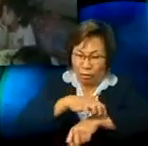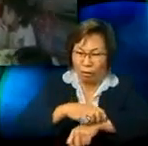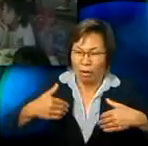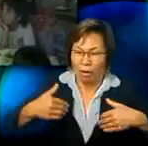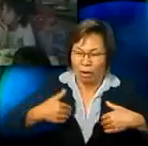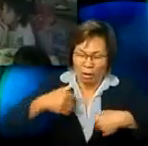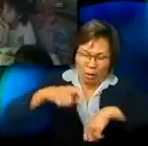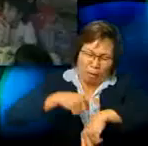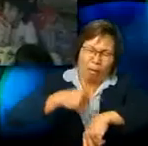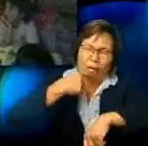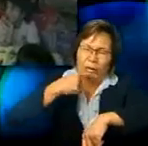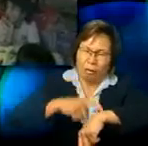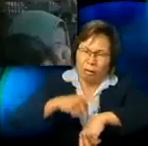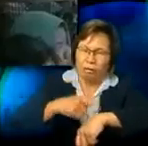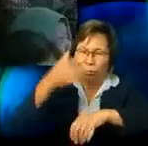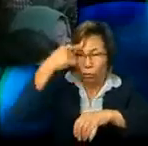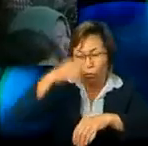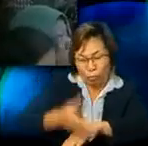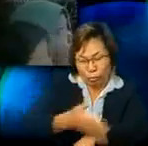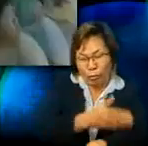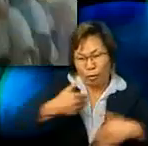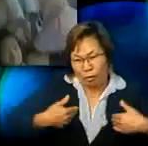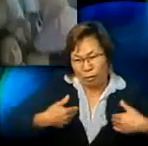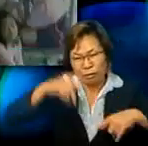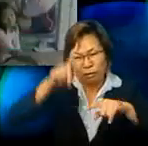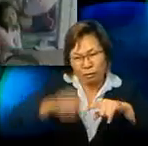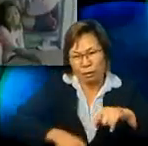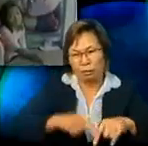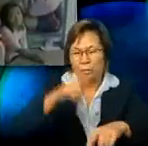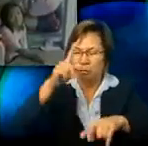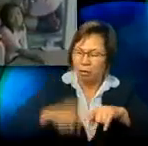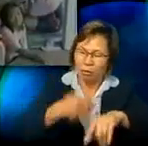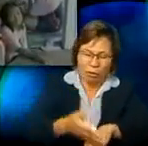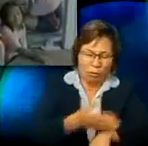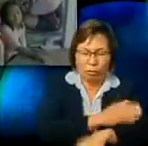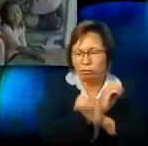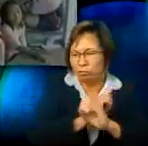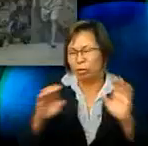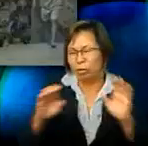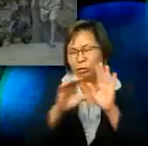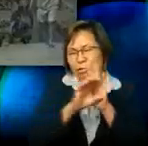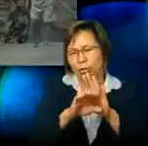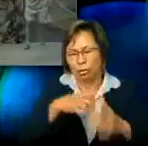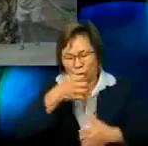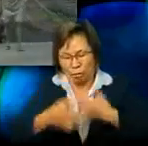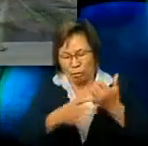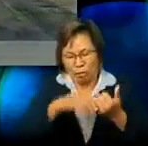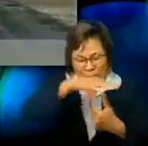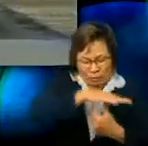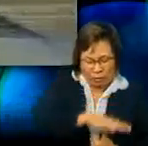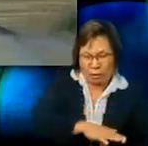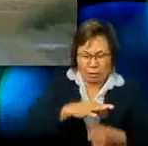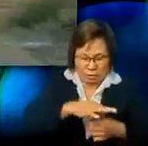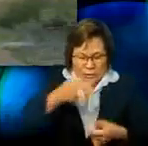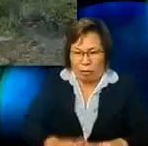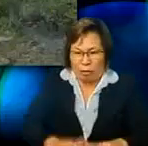ini ada yang memakan masa untuk dipulihkan dan ada juga yang tidak dapat dipulihkan langsung. Seperti emosi dan tekanan